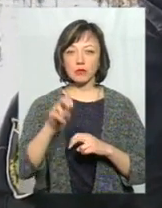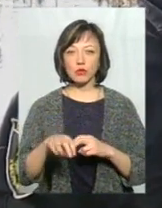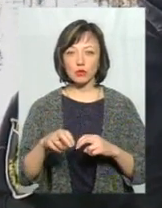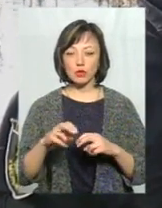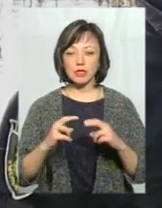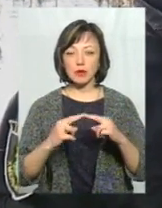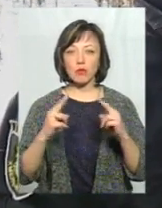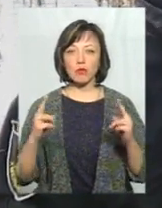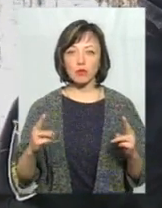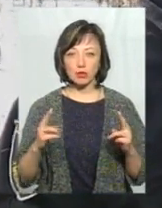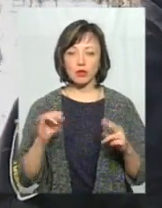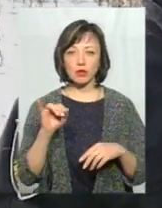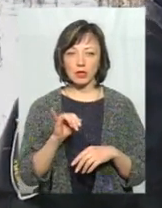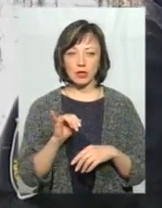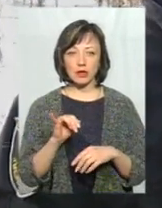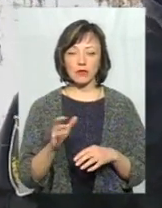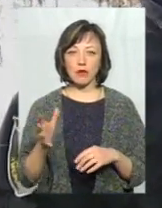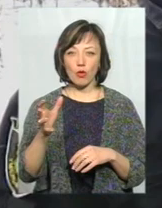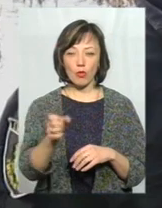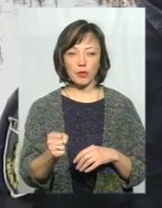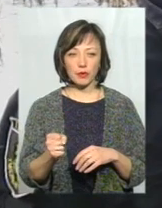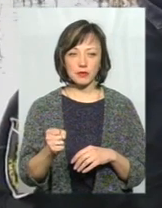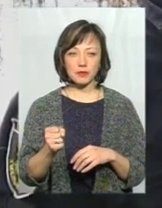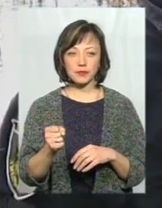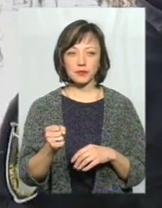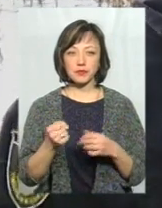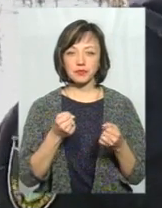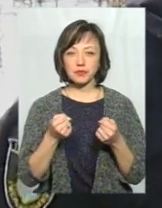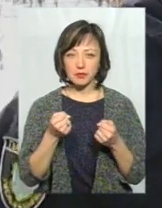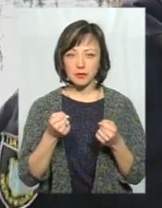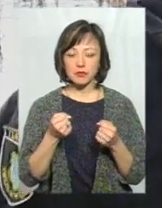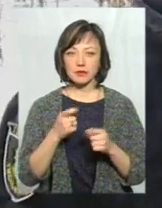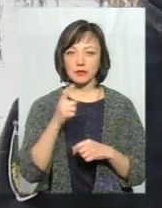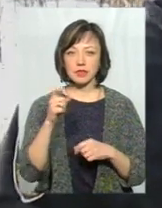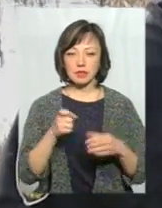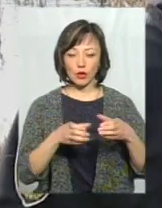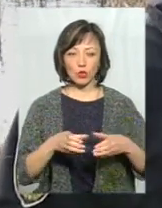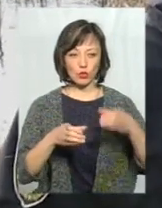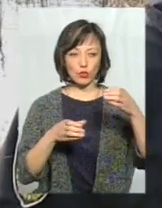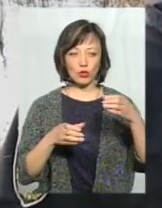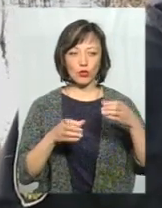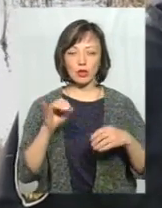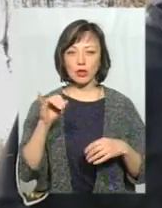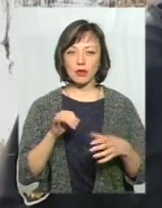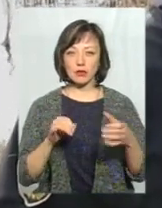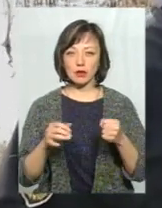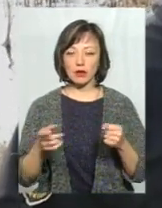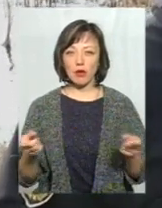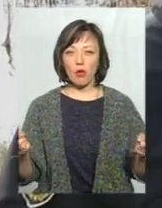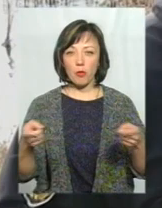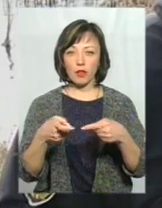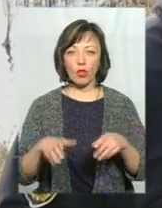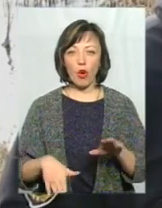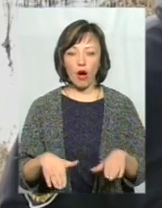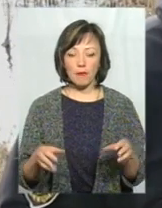з даного моста, тобі дія обхватив його, вже тримаючись там за трубу однією рукою, обхватив